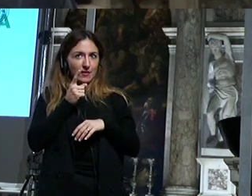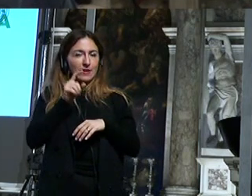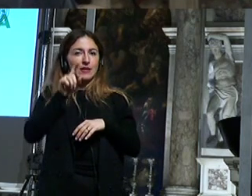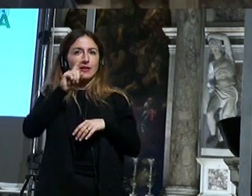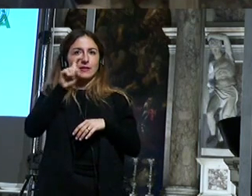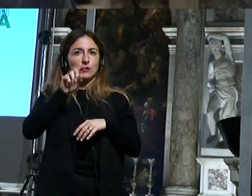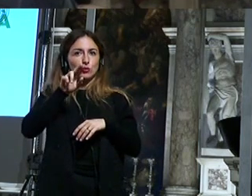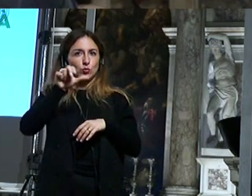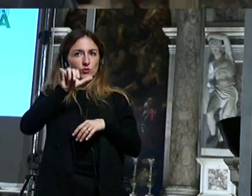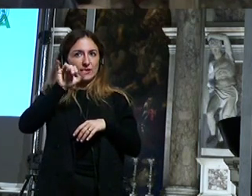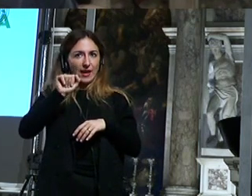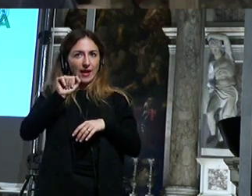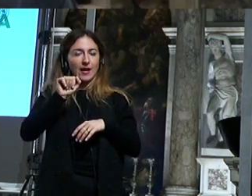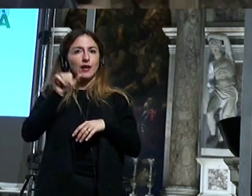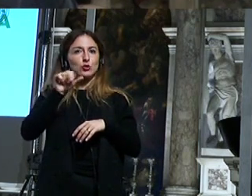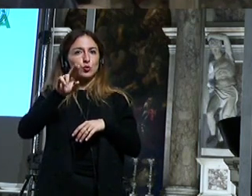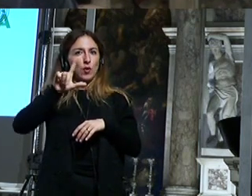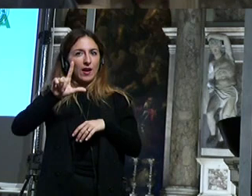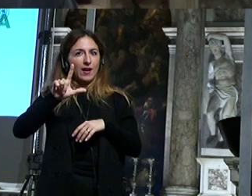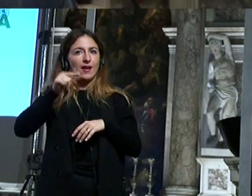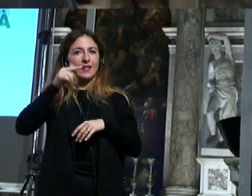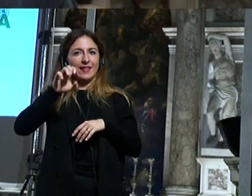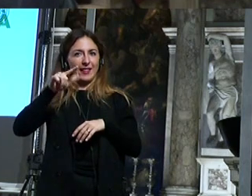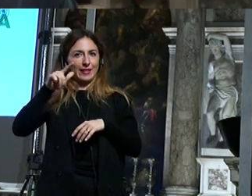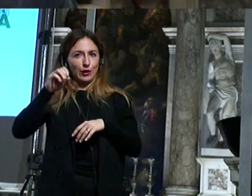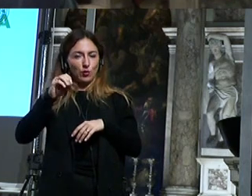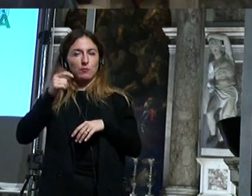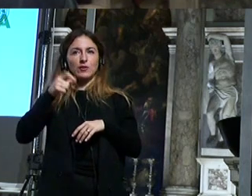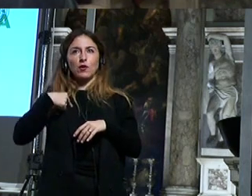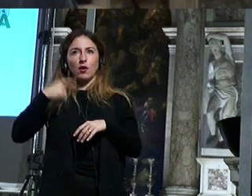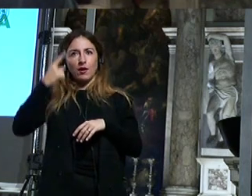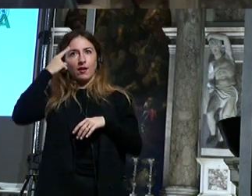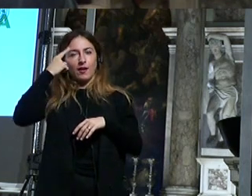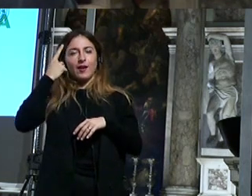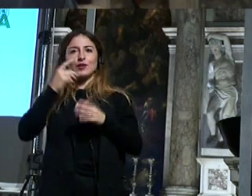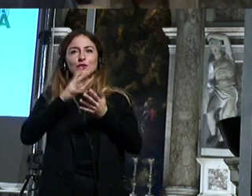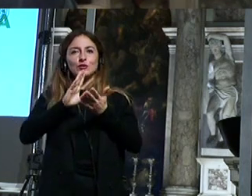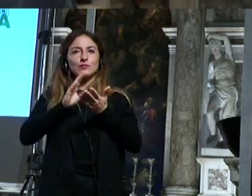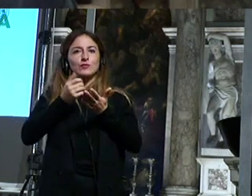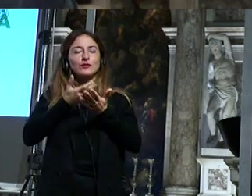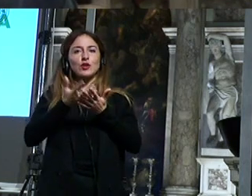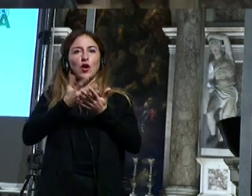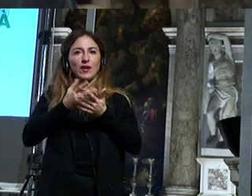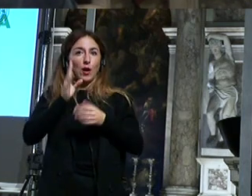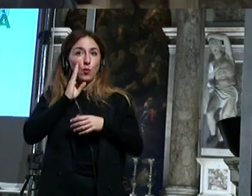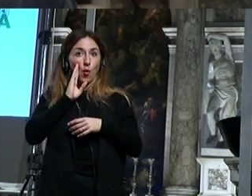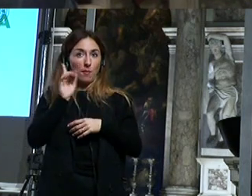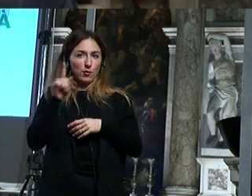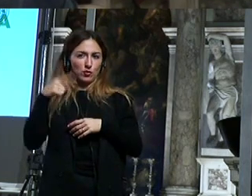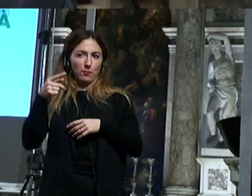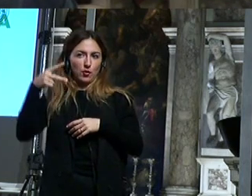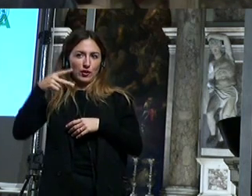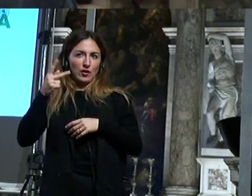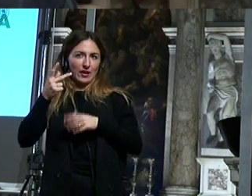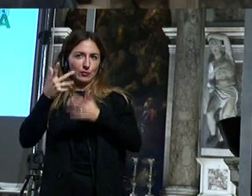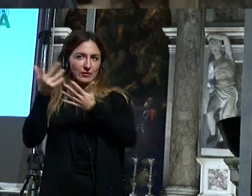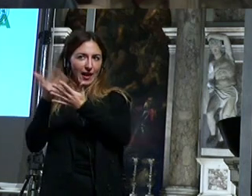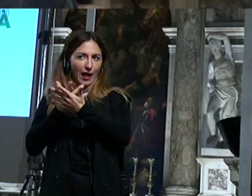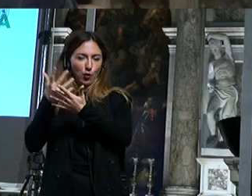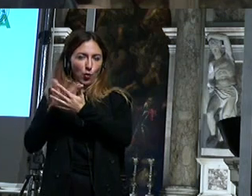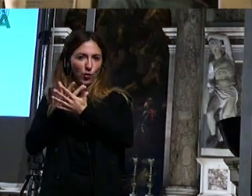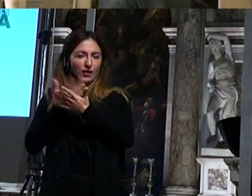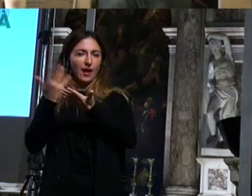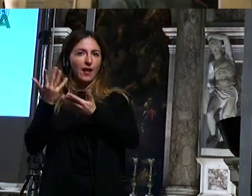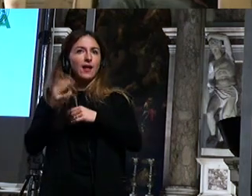tetto. E perché mi ha fatto venire in mente una cosa. È la storia di un uomo, ce la racconterà poi Nicole Kraus,